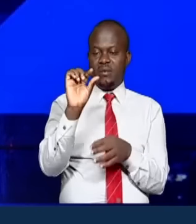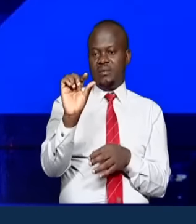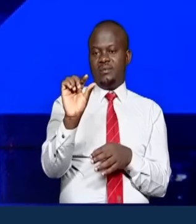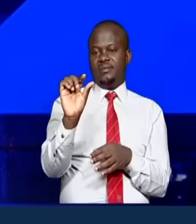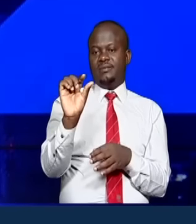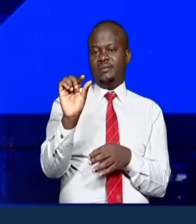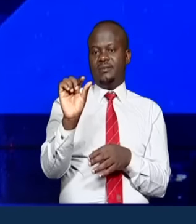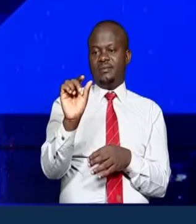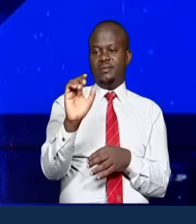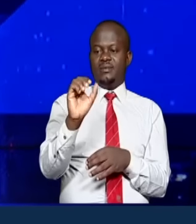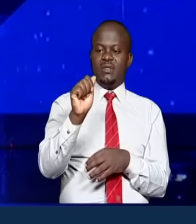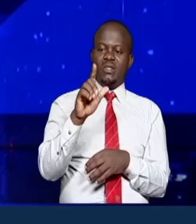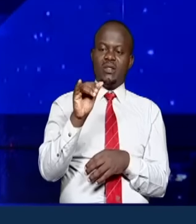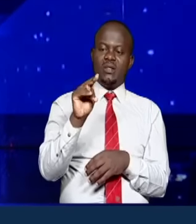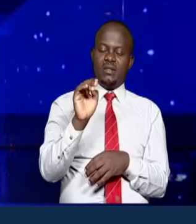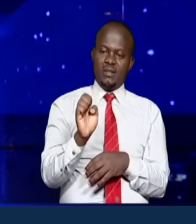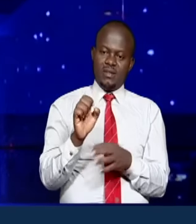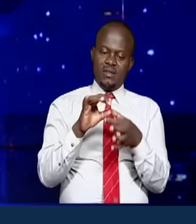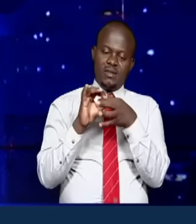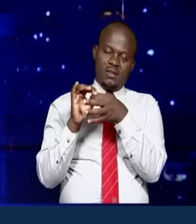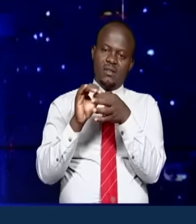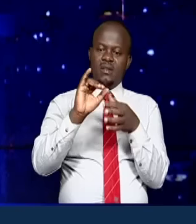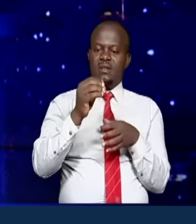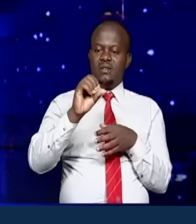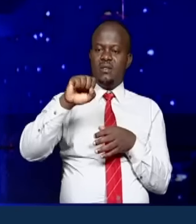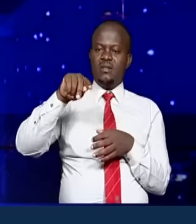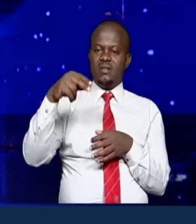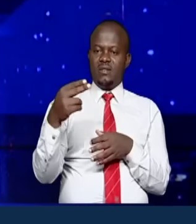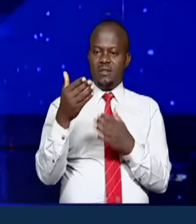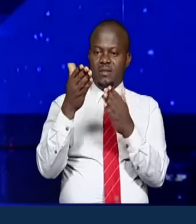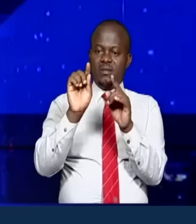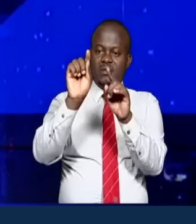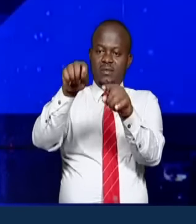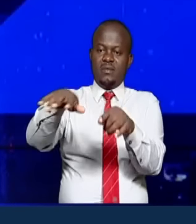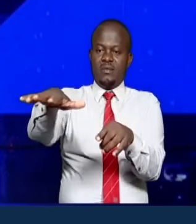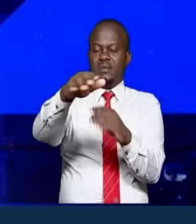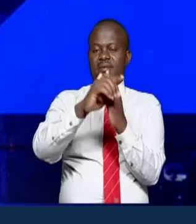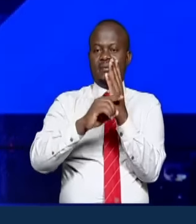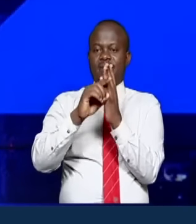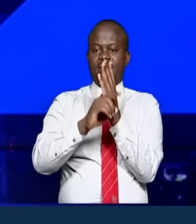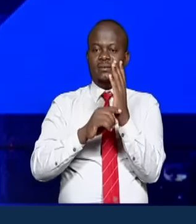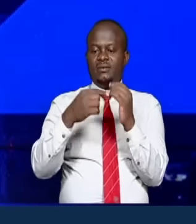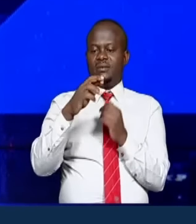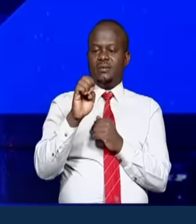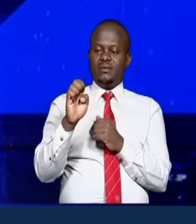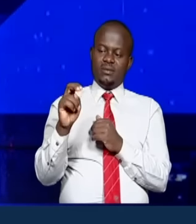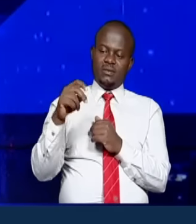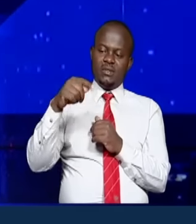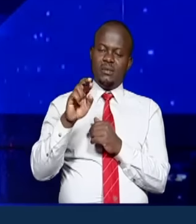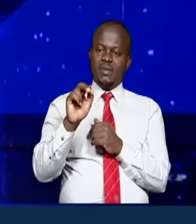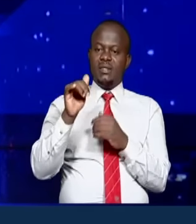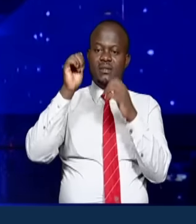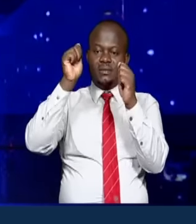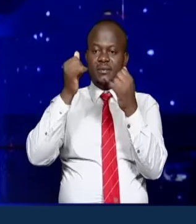Mugenzi wacu Karine Umutoni yafatanyije na Joseph Mushimire bari muri utu turere aho Green Party yiyamamarije, reka